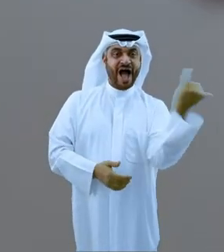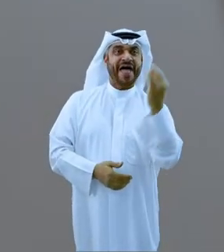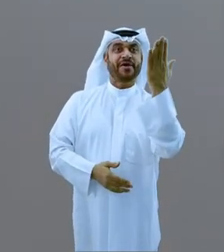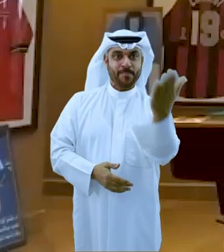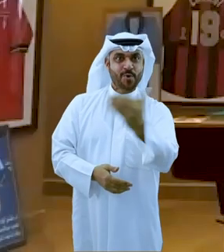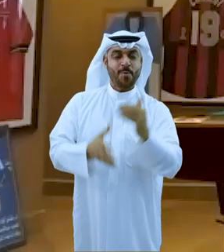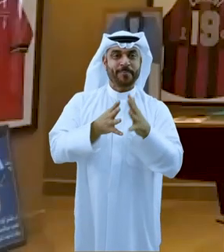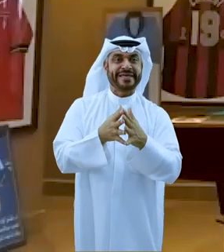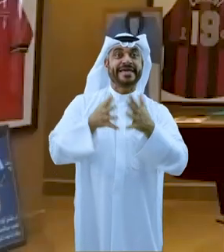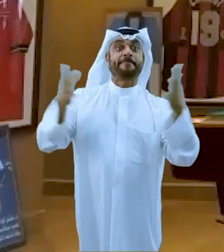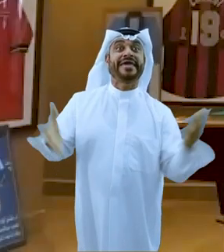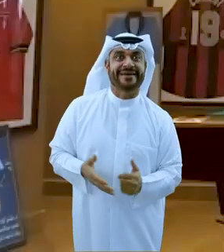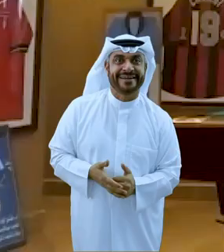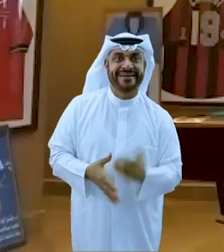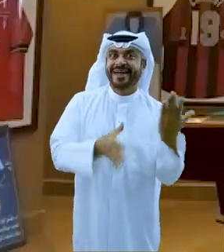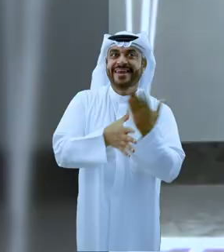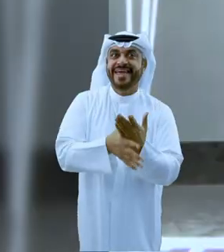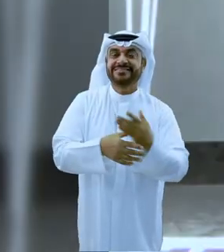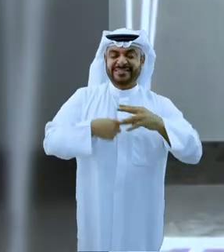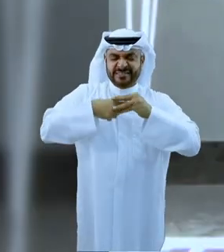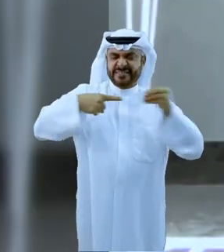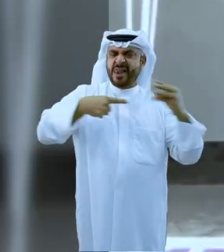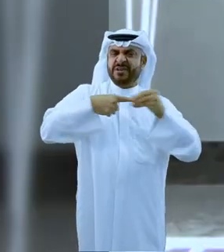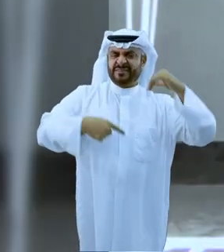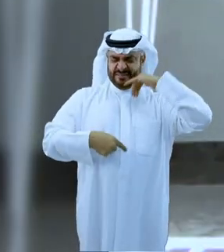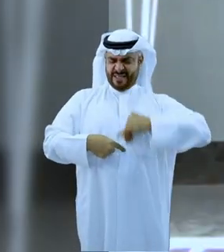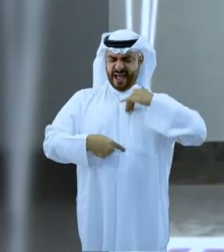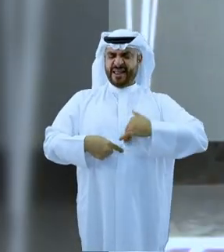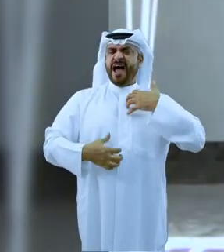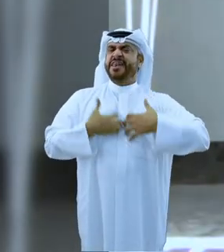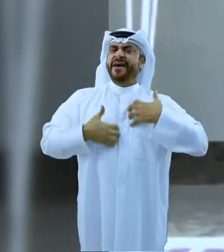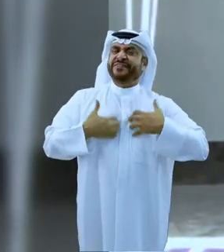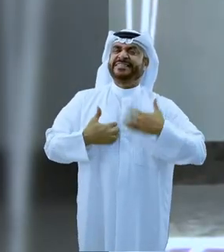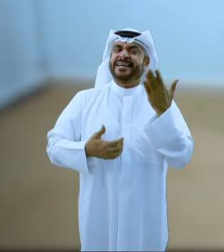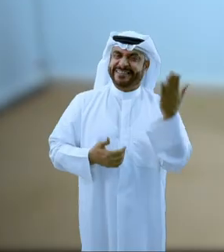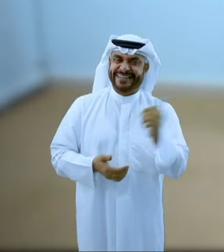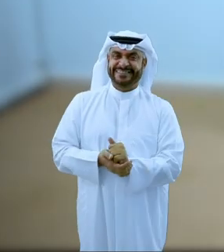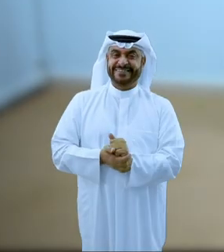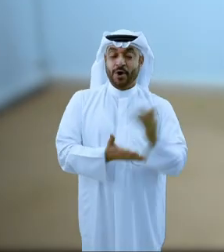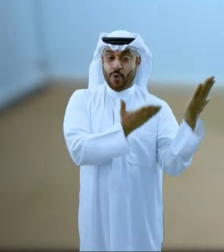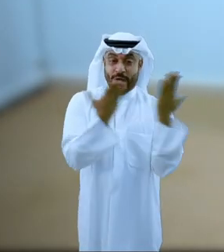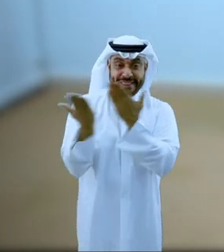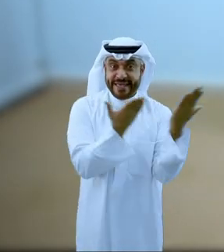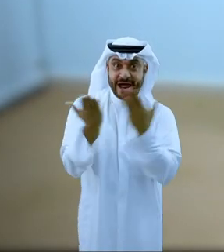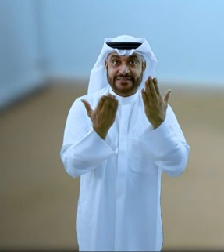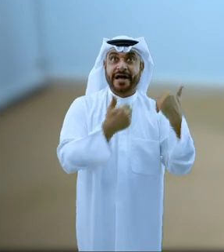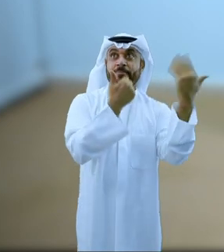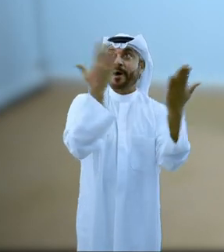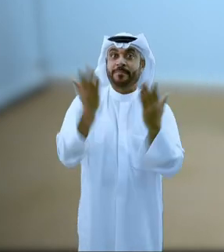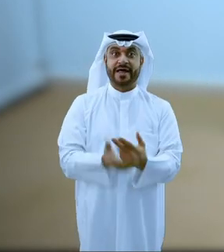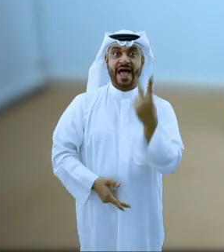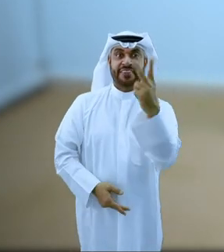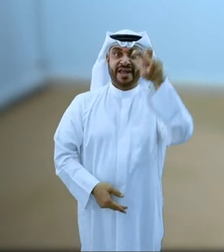الأمر مهم بشكل كبير لتلافي الأمور السلبية على صحة ونفسية اللاعبين. والدراسات